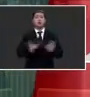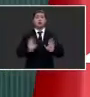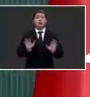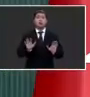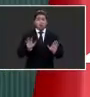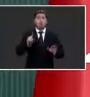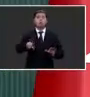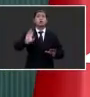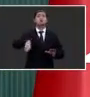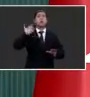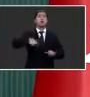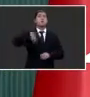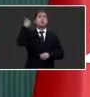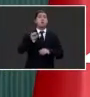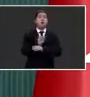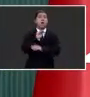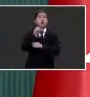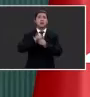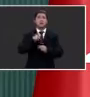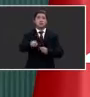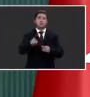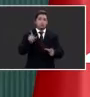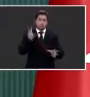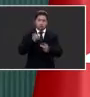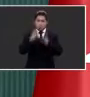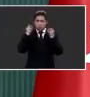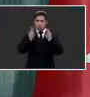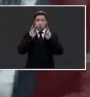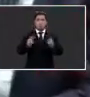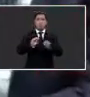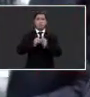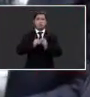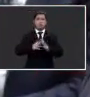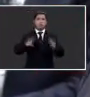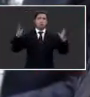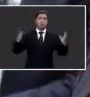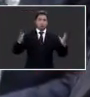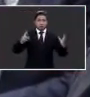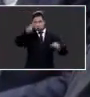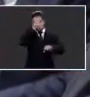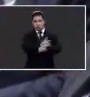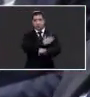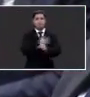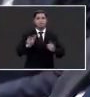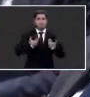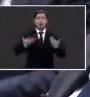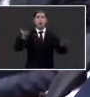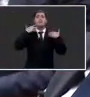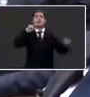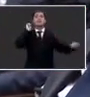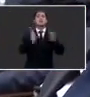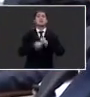Artık günlük hayatımızın bir parçası haline gelmiştir ülkemizin iklim